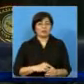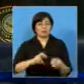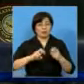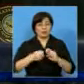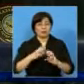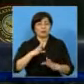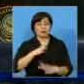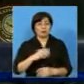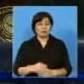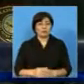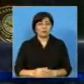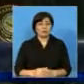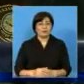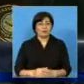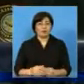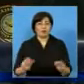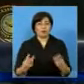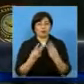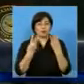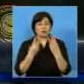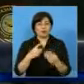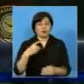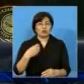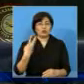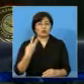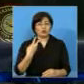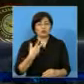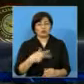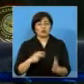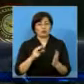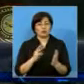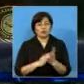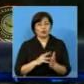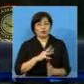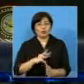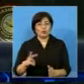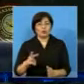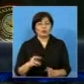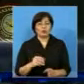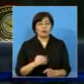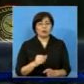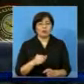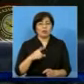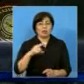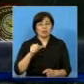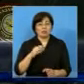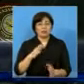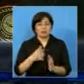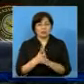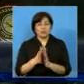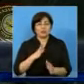отыр. Осы өрттерден 139 миллион теңгеге сауал келтірілді. Өкінішке